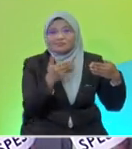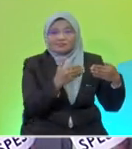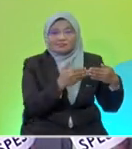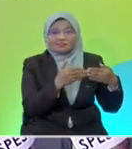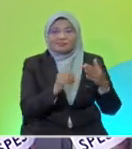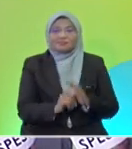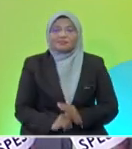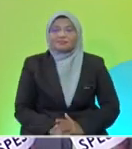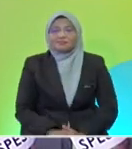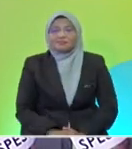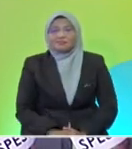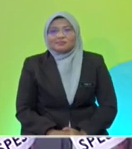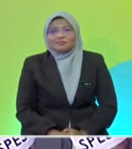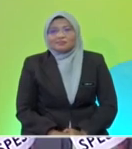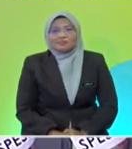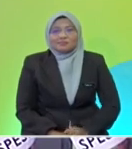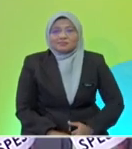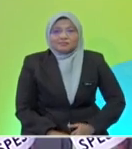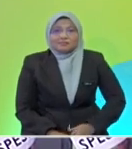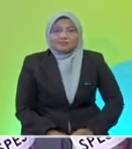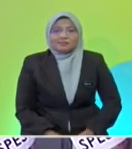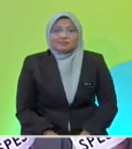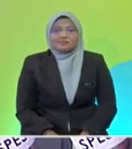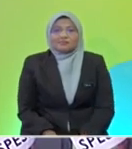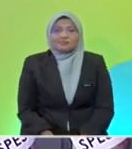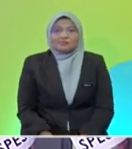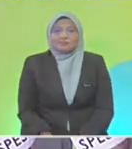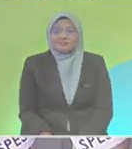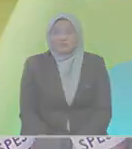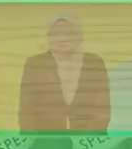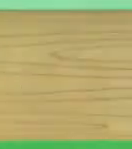di TV GTR Wah banyak yeah